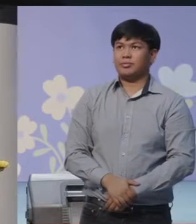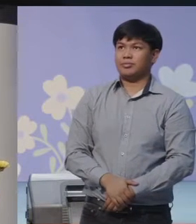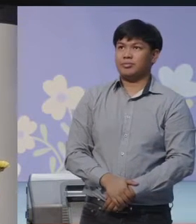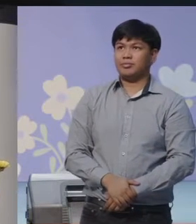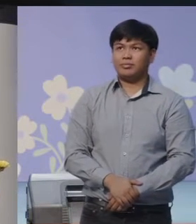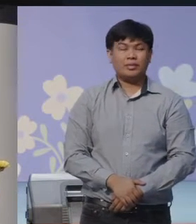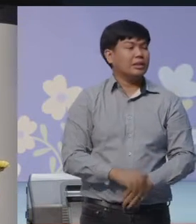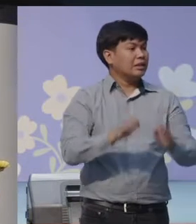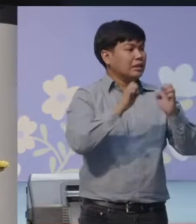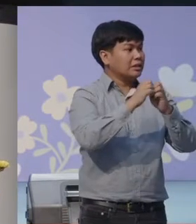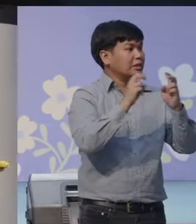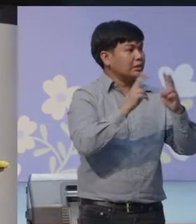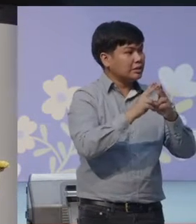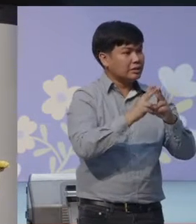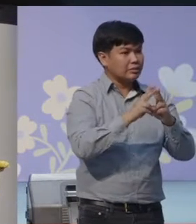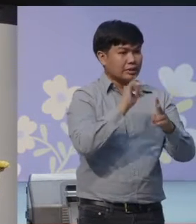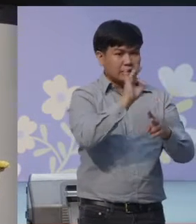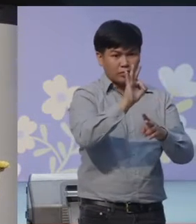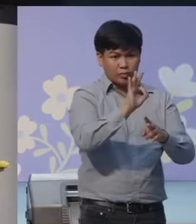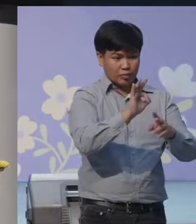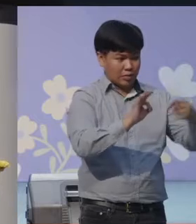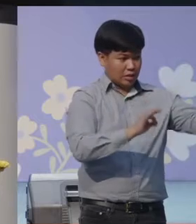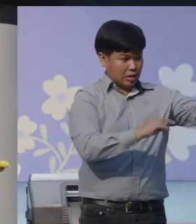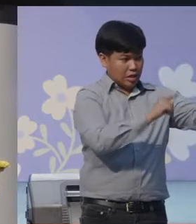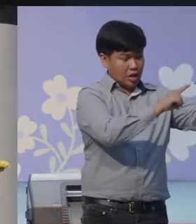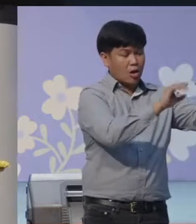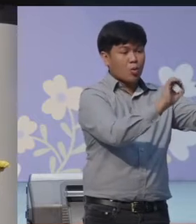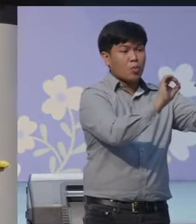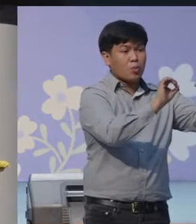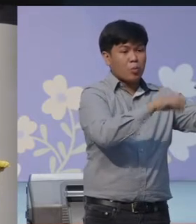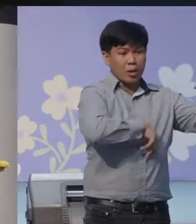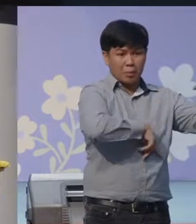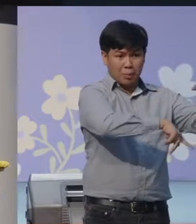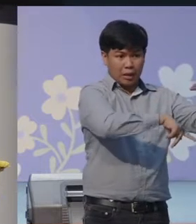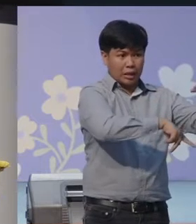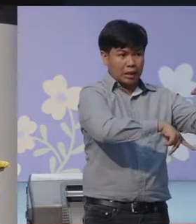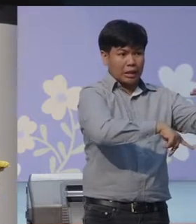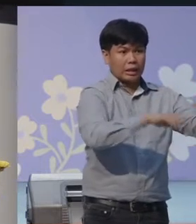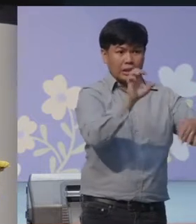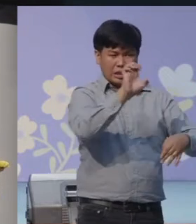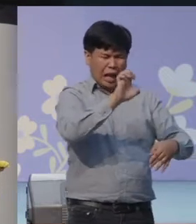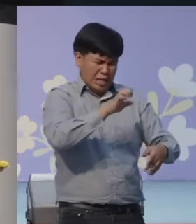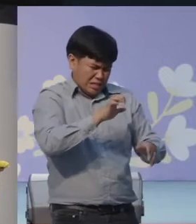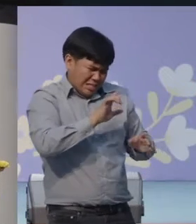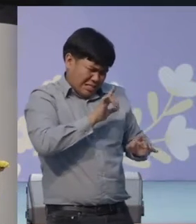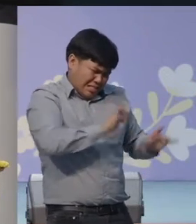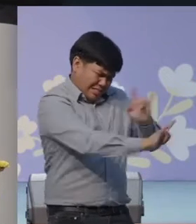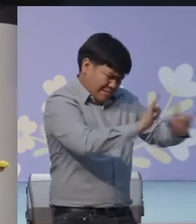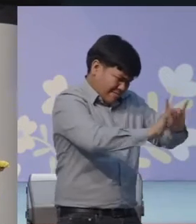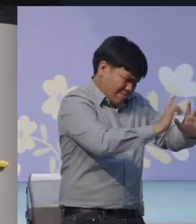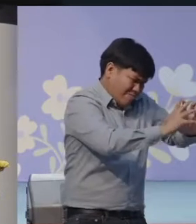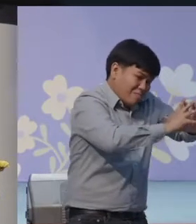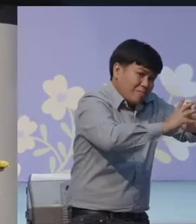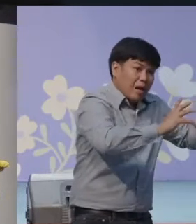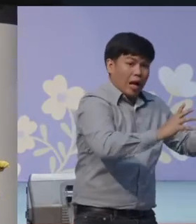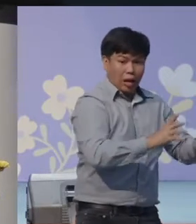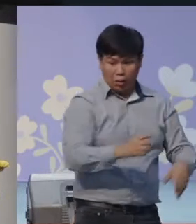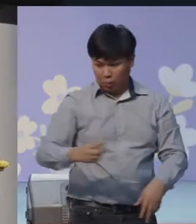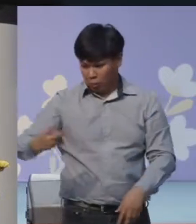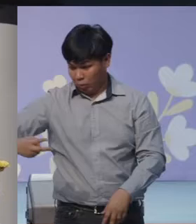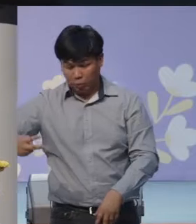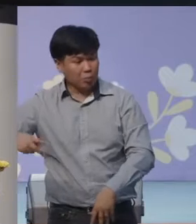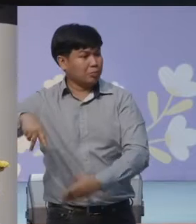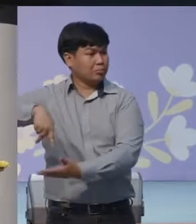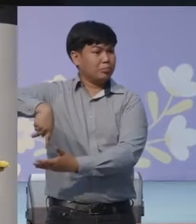Kahit na walang anak si Hana, mahal na mahal siya ni Elkanah. Mas mahal siya ni Elkanah kaysa doon